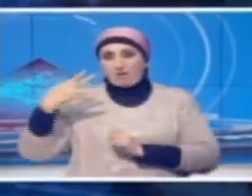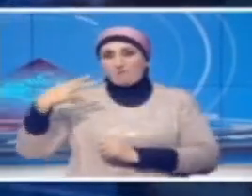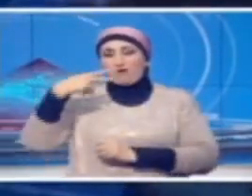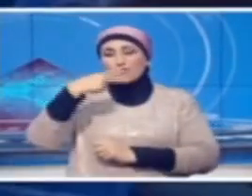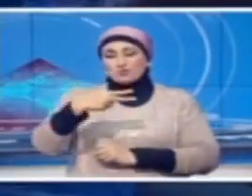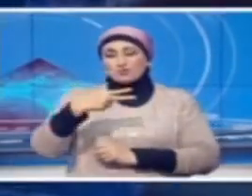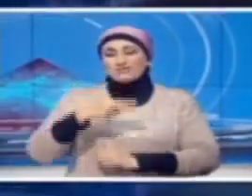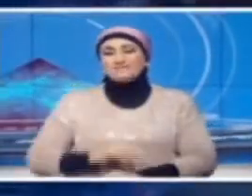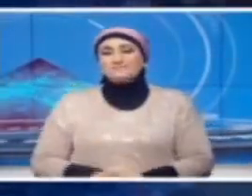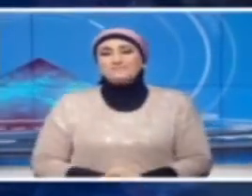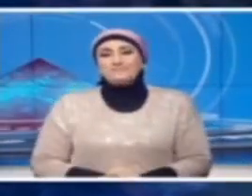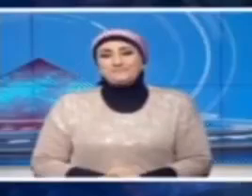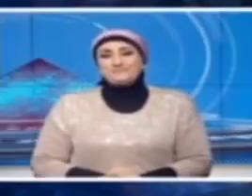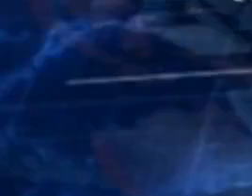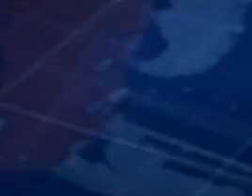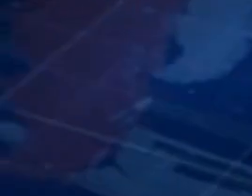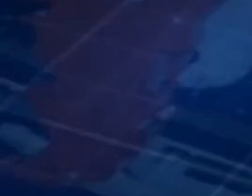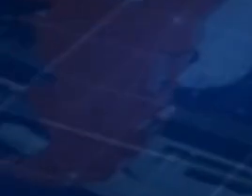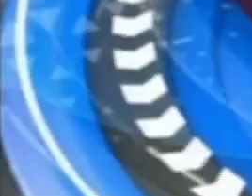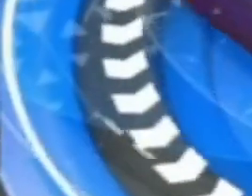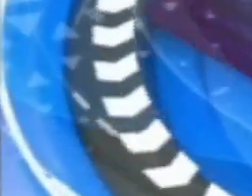24.